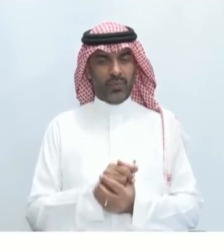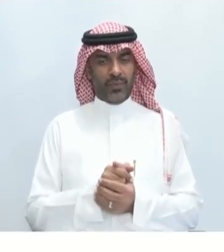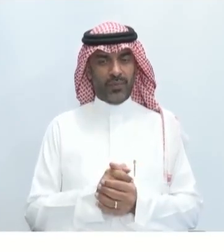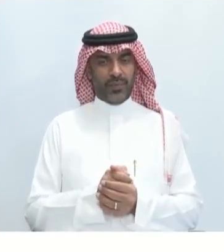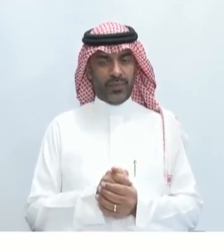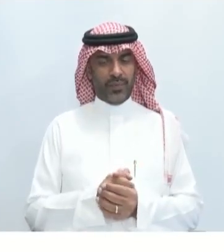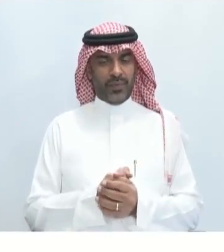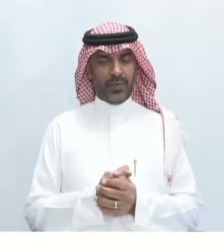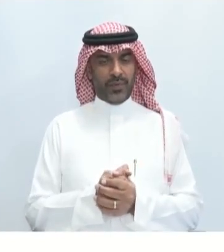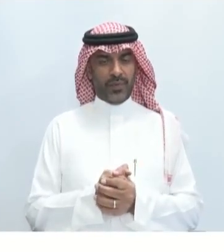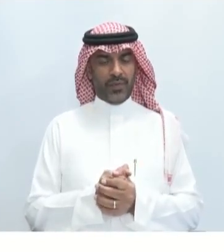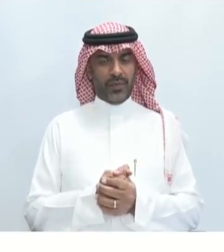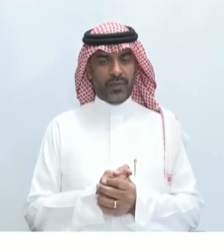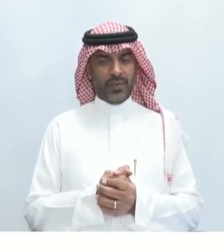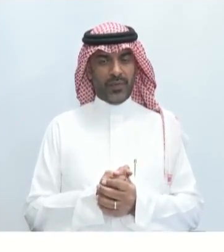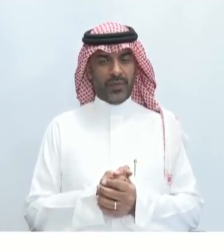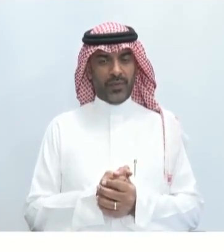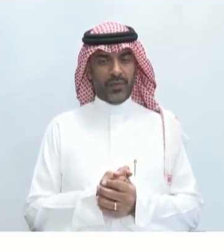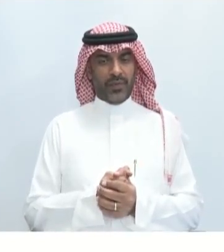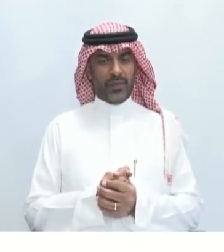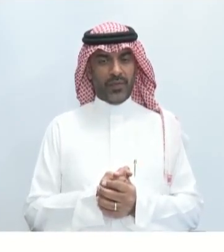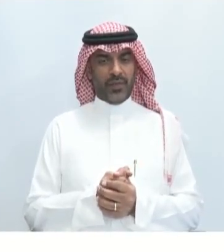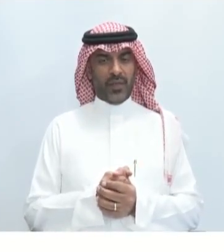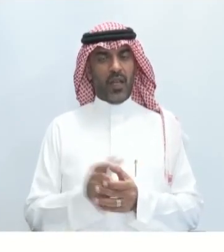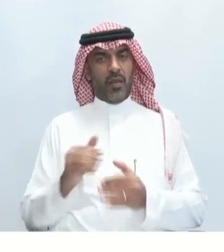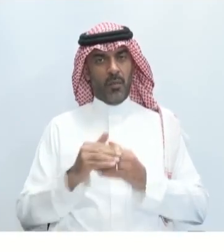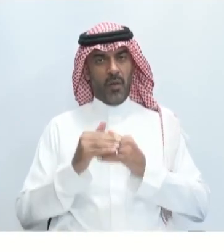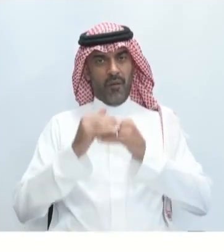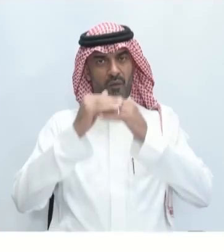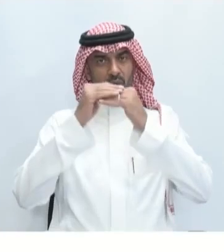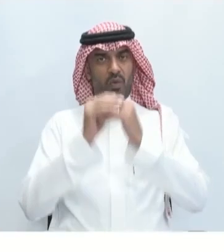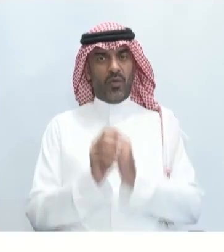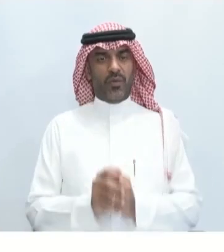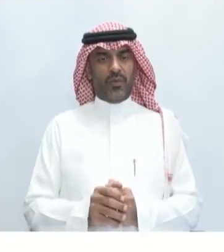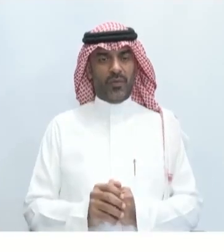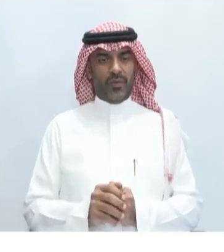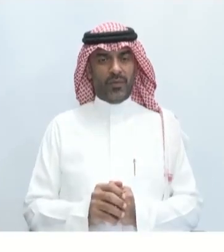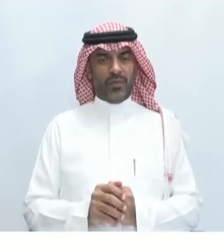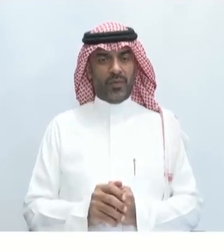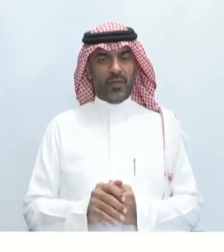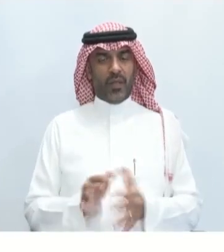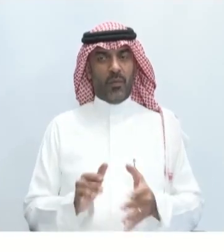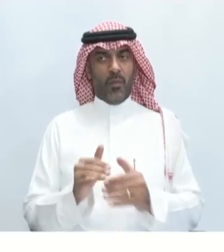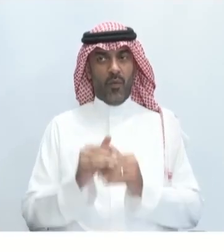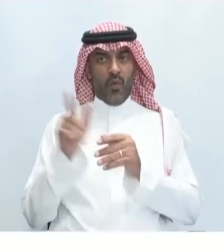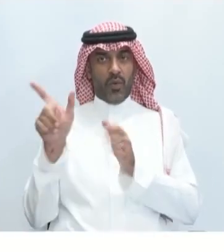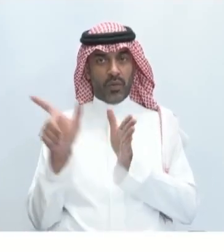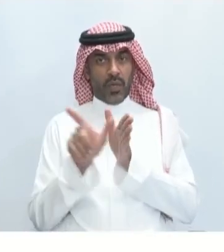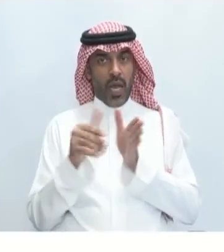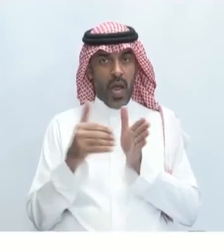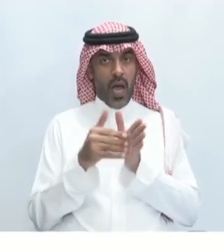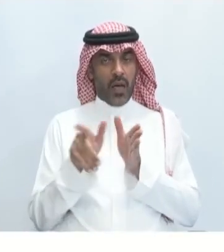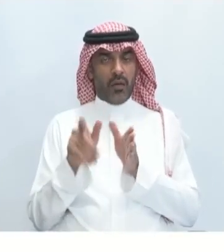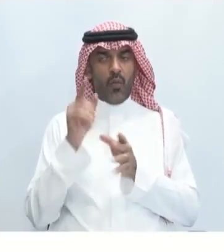علامات العربيه يتعامل هو ايضا مرفوع بما انه صحيح الاخر اذا علامه